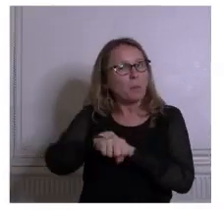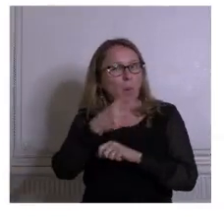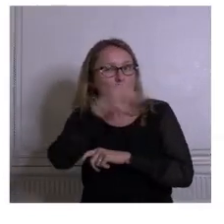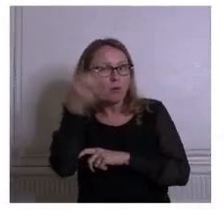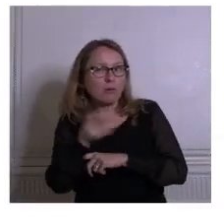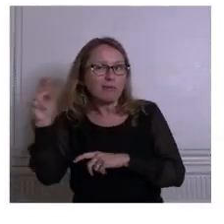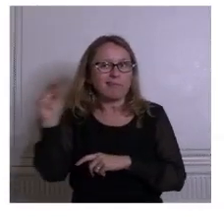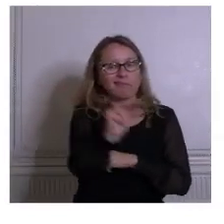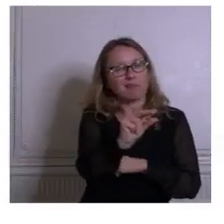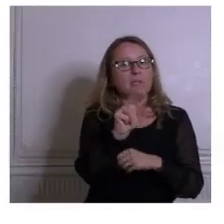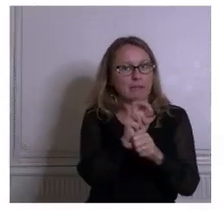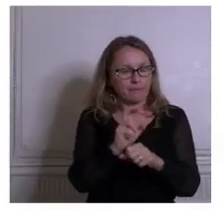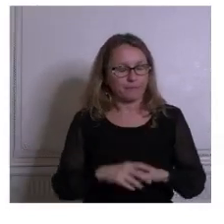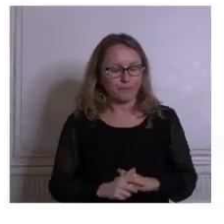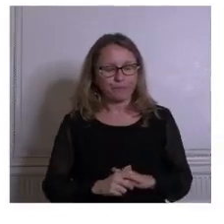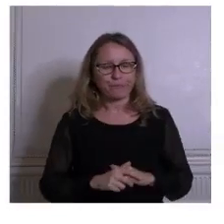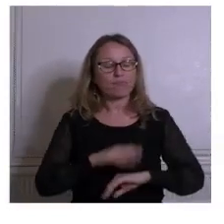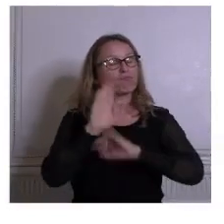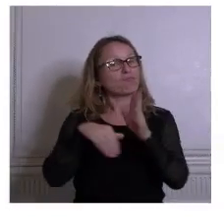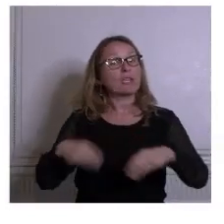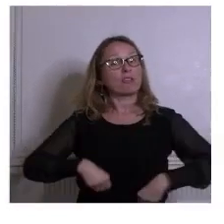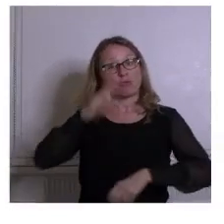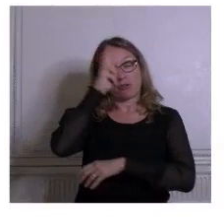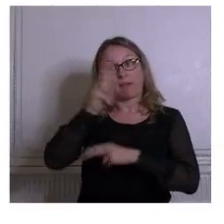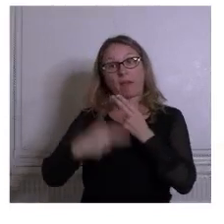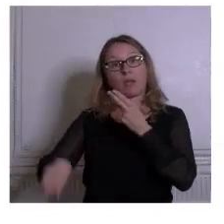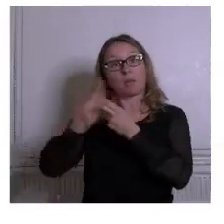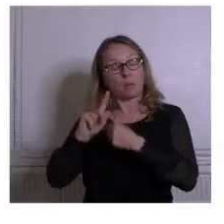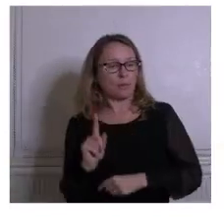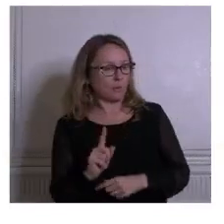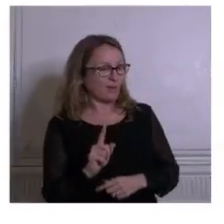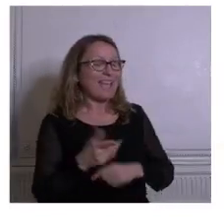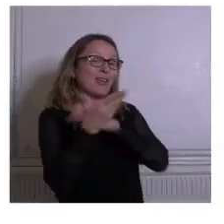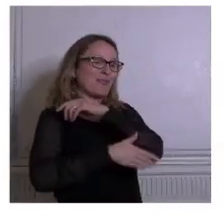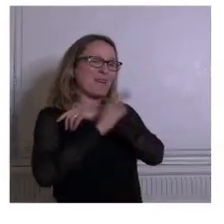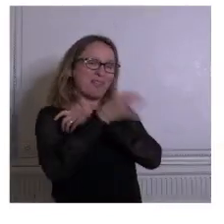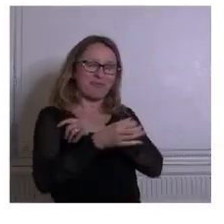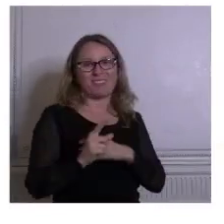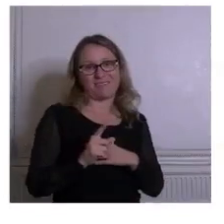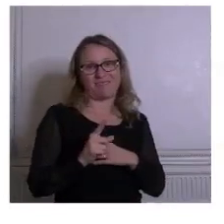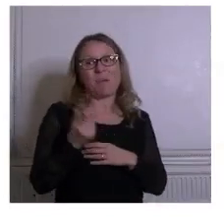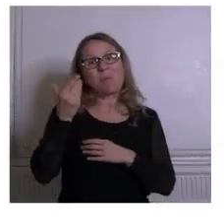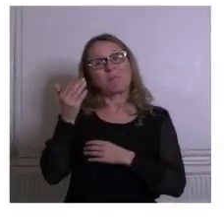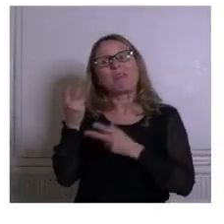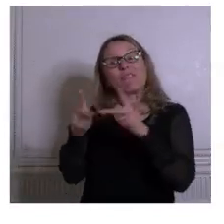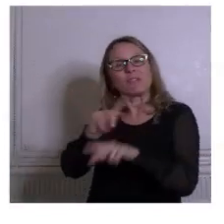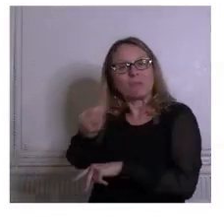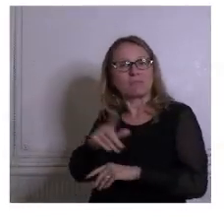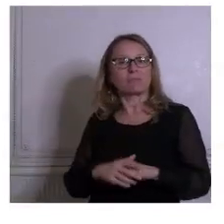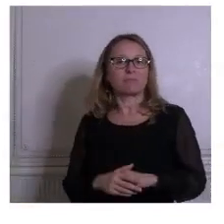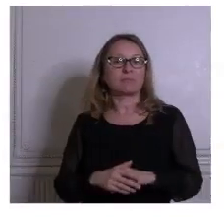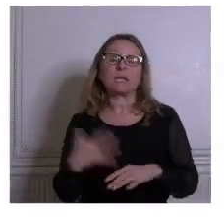importante, mais on est... et qu'on puisse enfoncer le clou. Voilà le sens pour répondre, je l'espère, à vos questions et vous laisser libre, évidemment, de vos votes. Monsieur